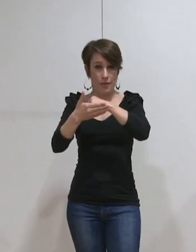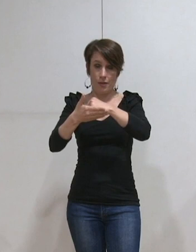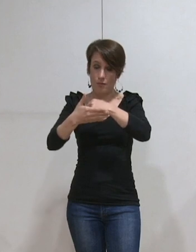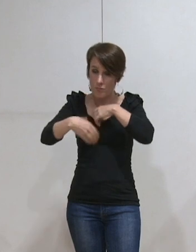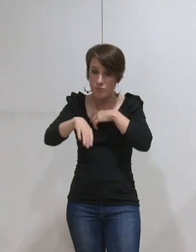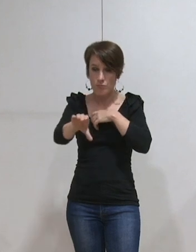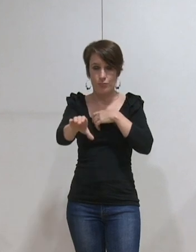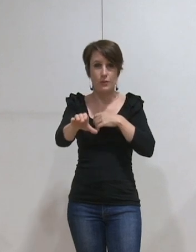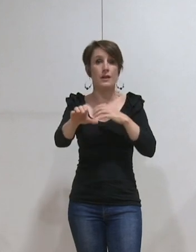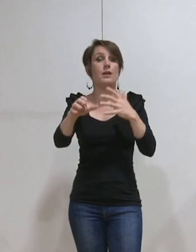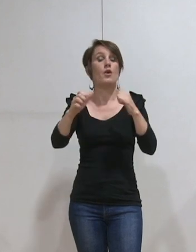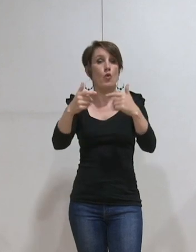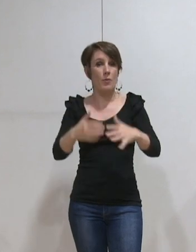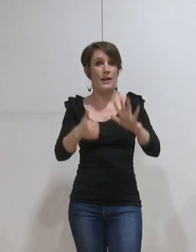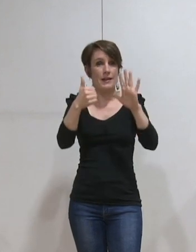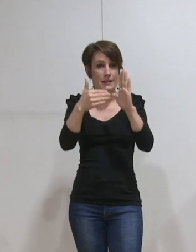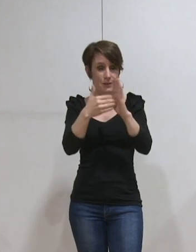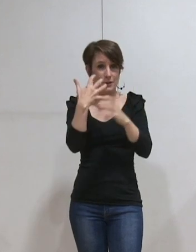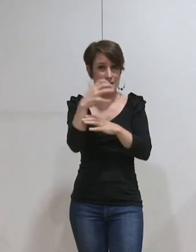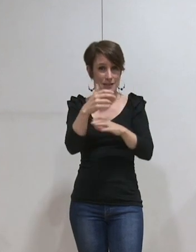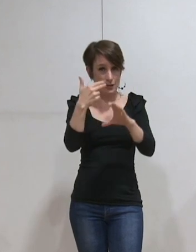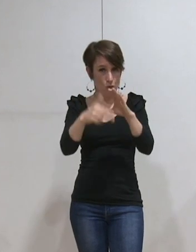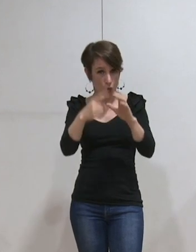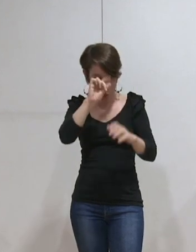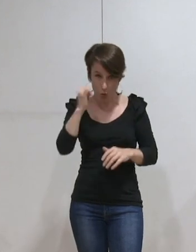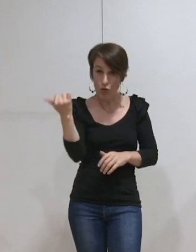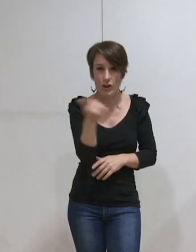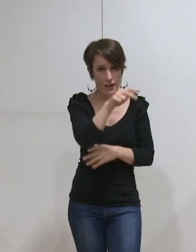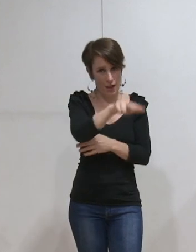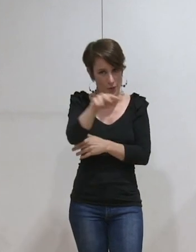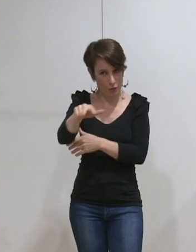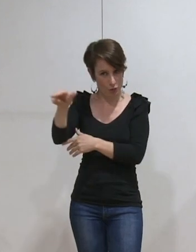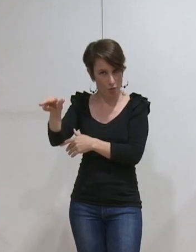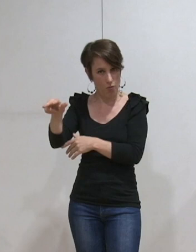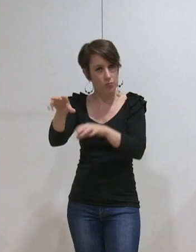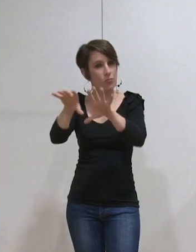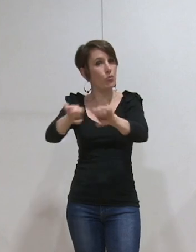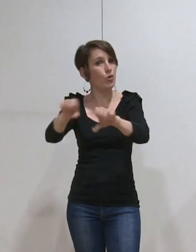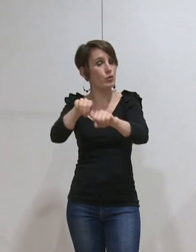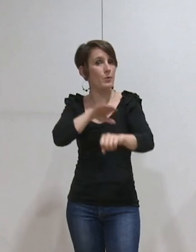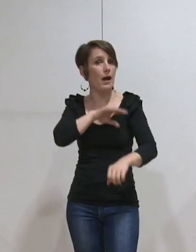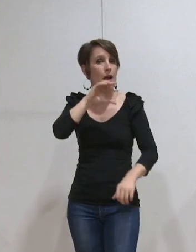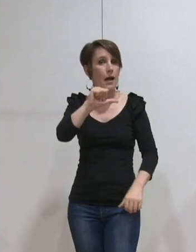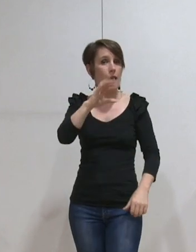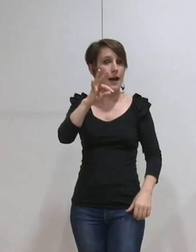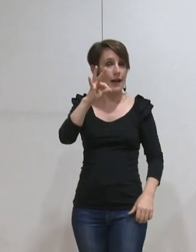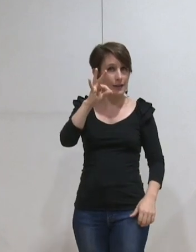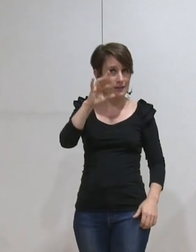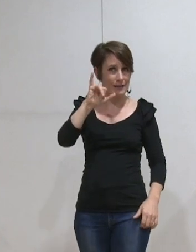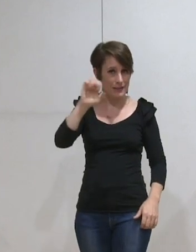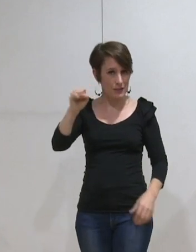€ par logement produit par actis et Grenoble habitat nos bailleurs et à